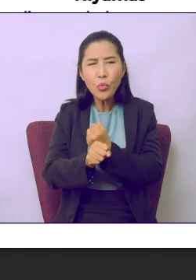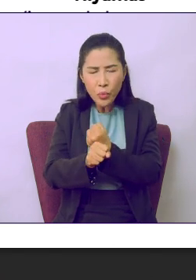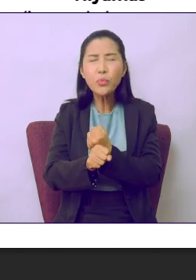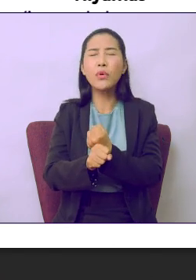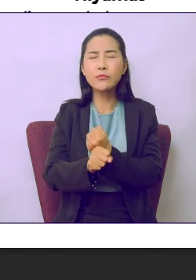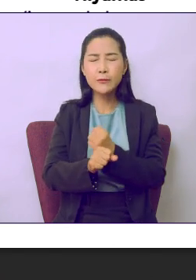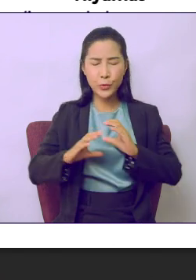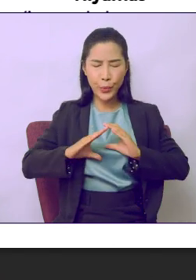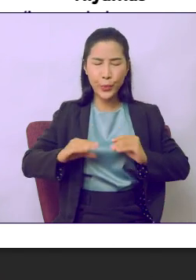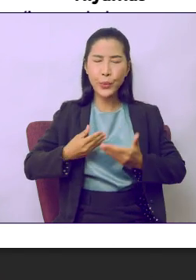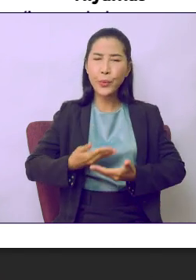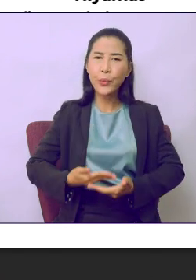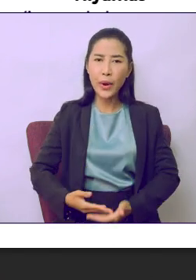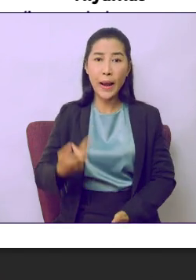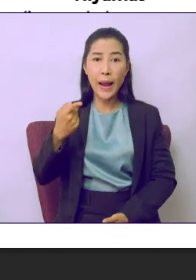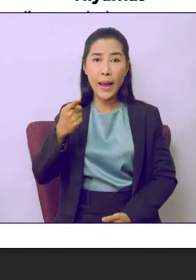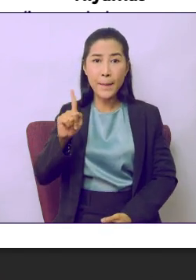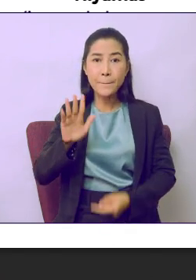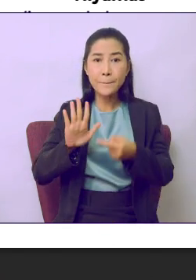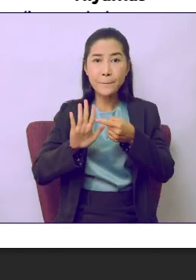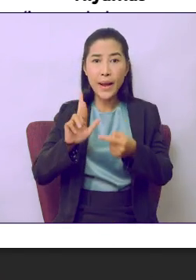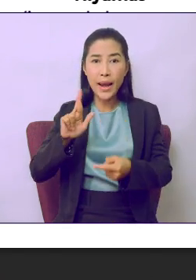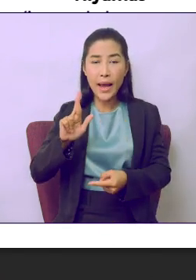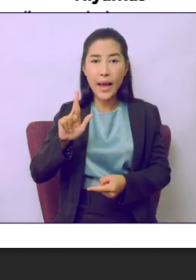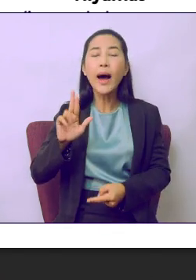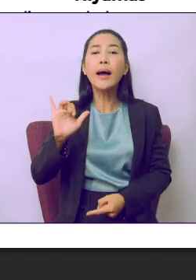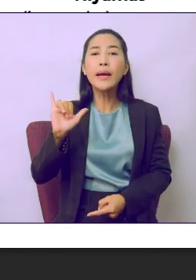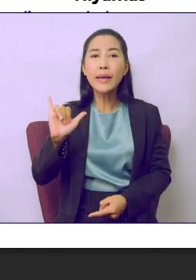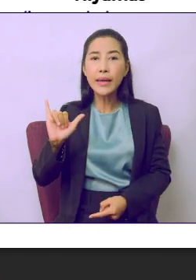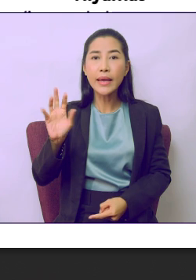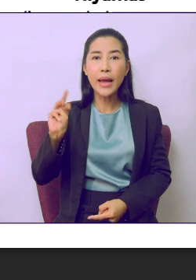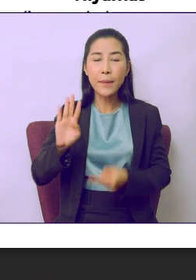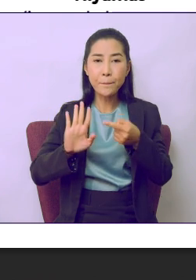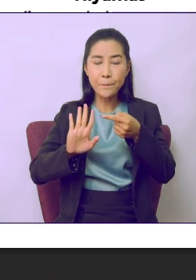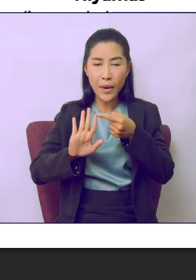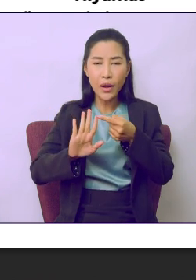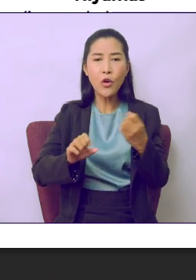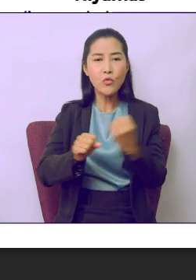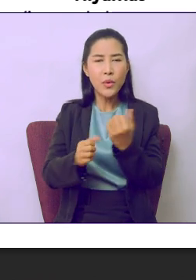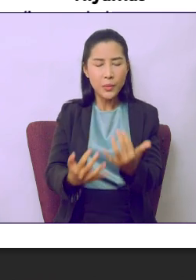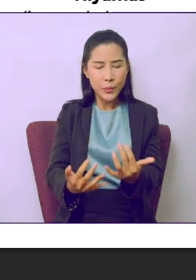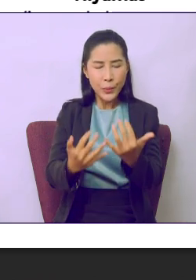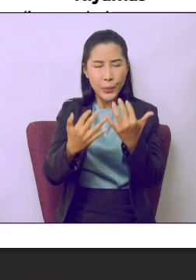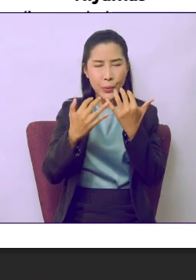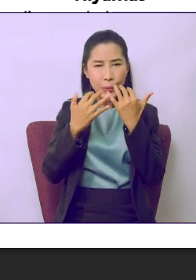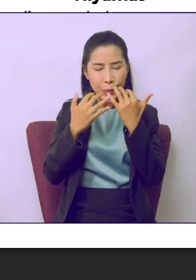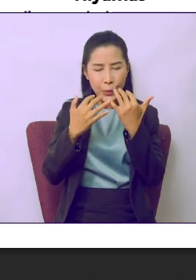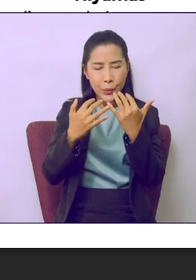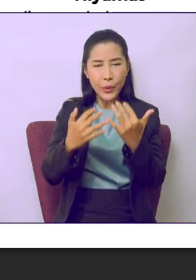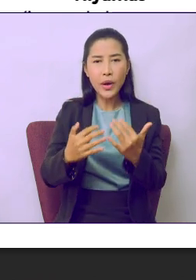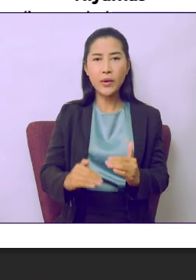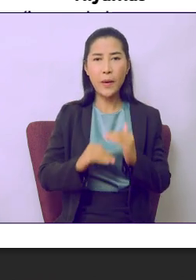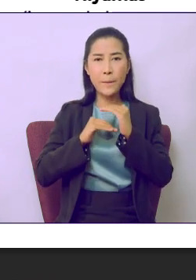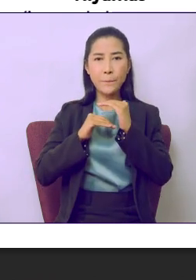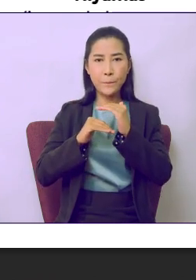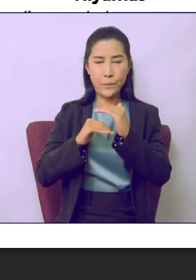คืออะไรนะครับปาณะคือการฝึกควบคุมลมหายใจนะครับฝึกควบคุมลมหายใจนะครับแล้วฝึกไปทำไมล่ะนะครับลม